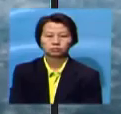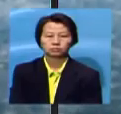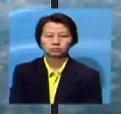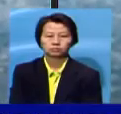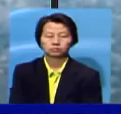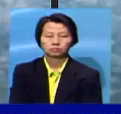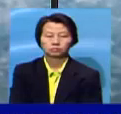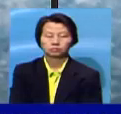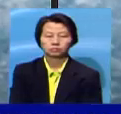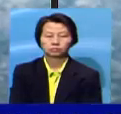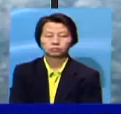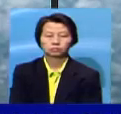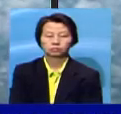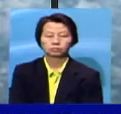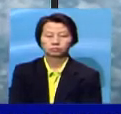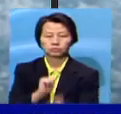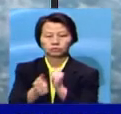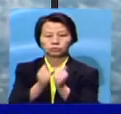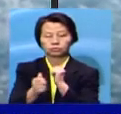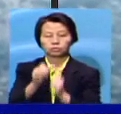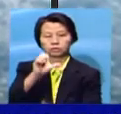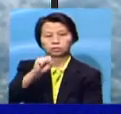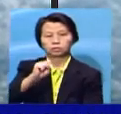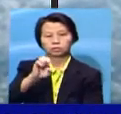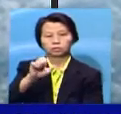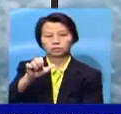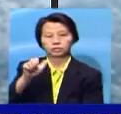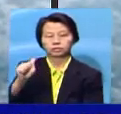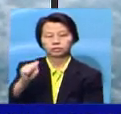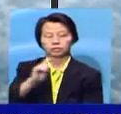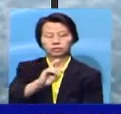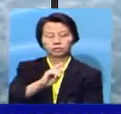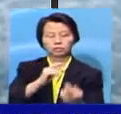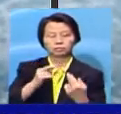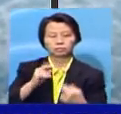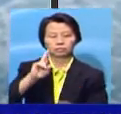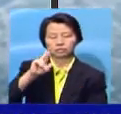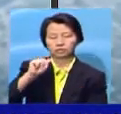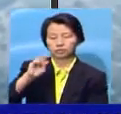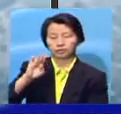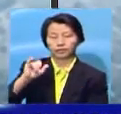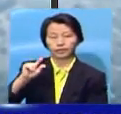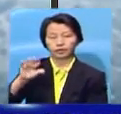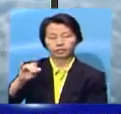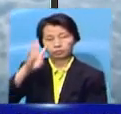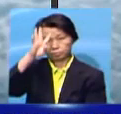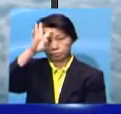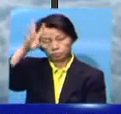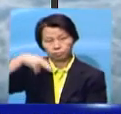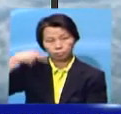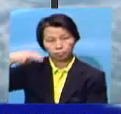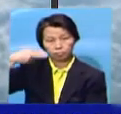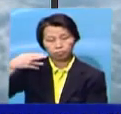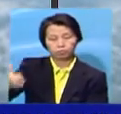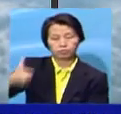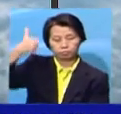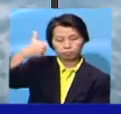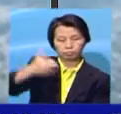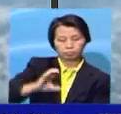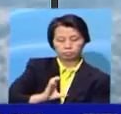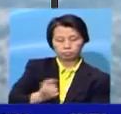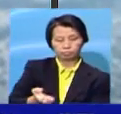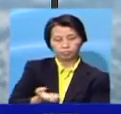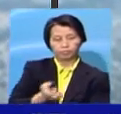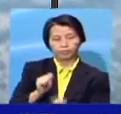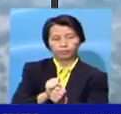mengecewakan menjelang sukan C 2017 skuad ragbi negara mahu mencipta sejarah dengan memenangi emas pada temasah terbesar di